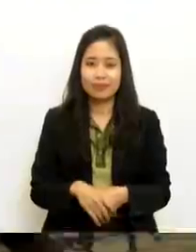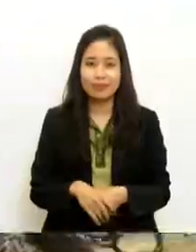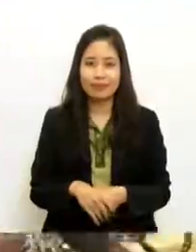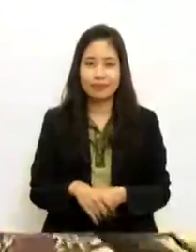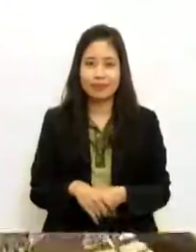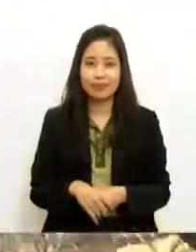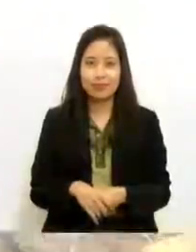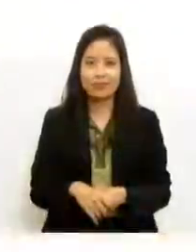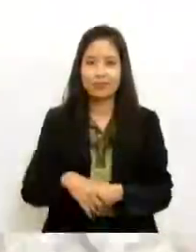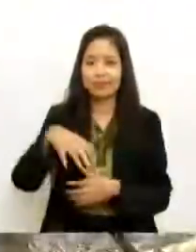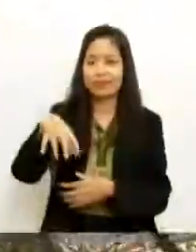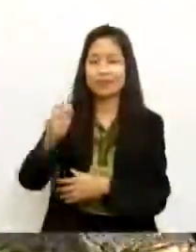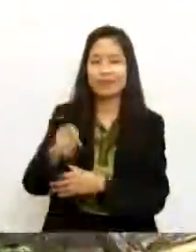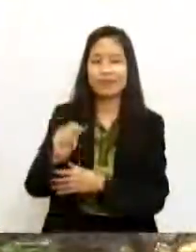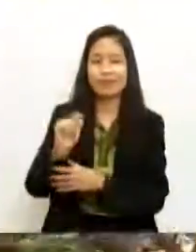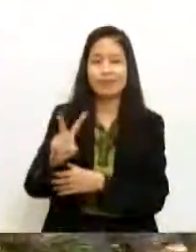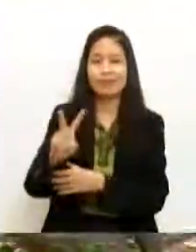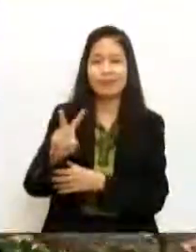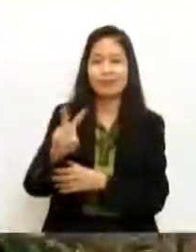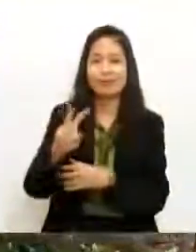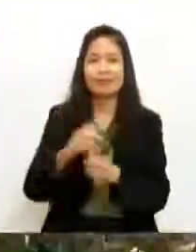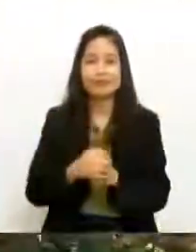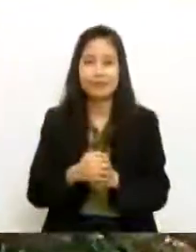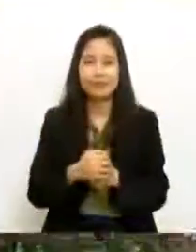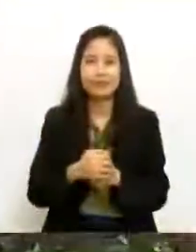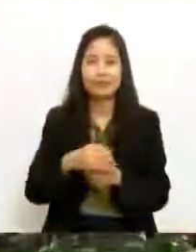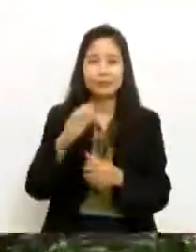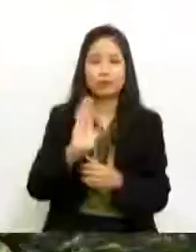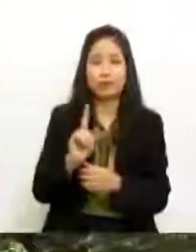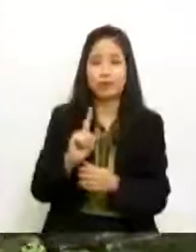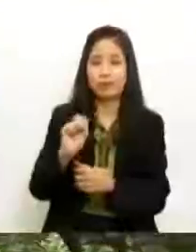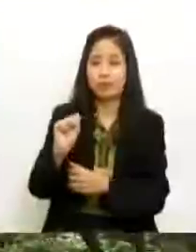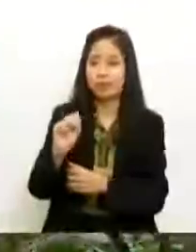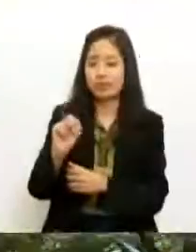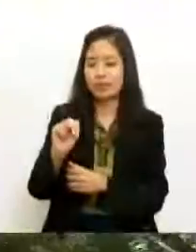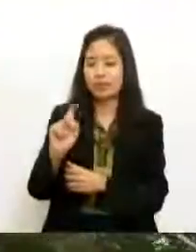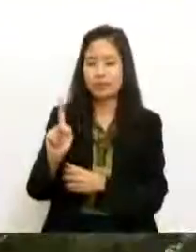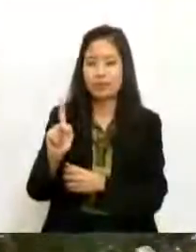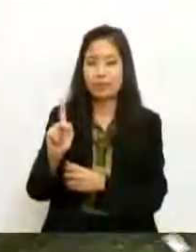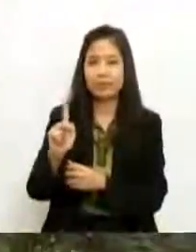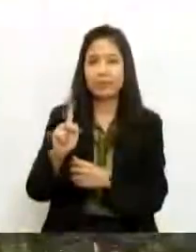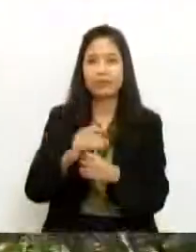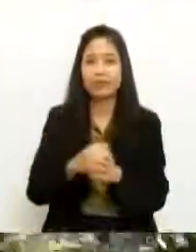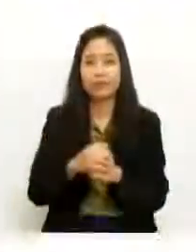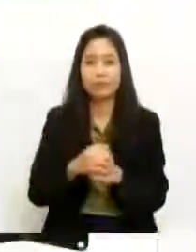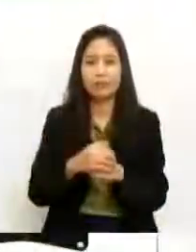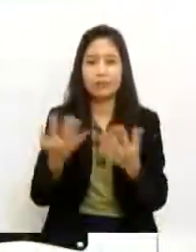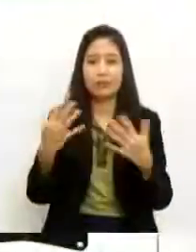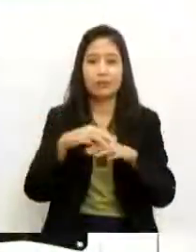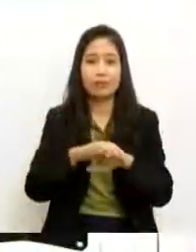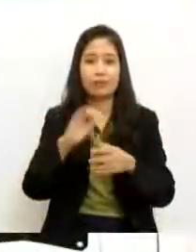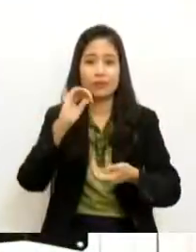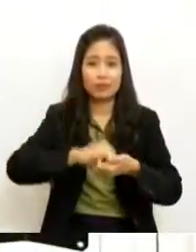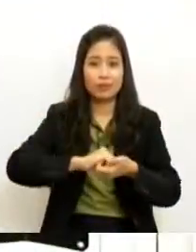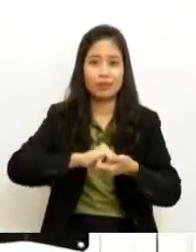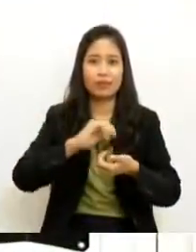สำนักงานคณะกรรมการการศึกษาขั้นพื้นฐานโดยสำนักพัฒนานวัตกรรมการจัดการศึกษาร่วมกับภาคีเครือข่